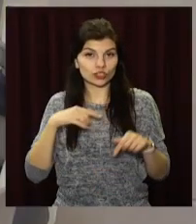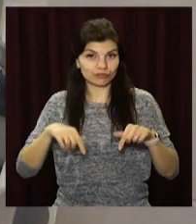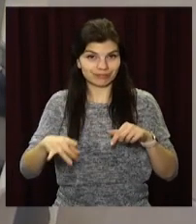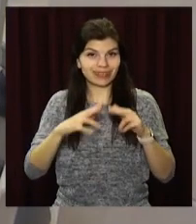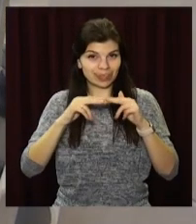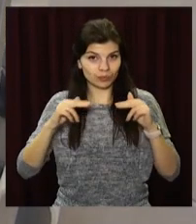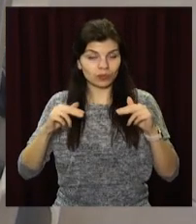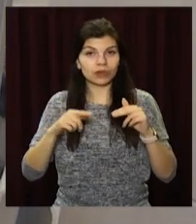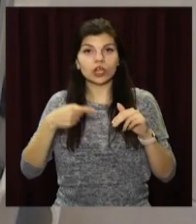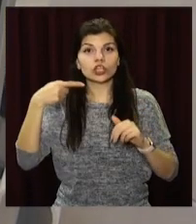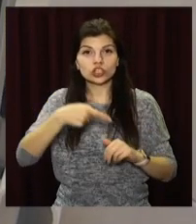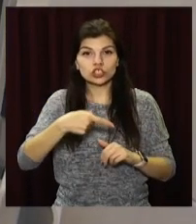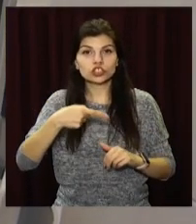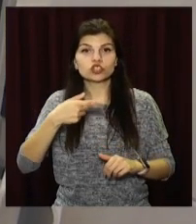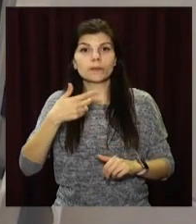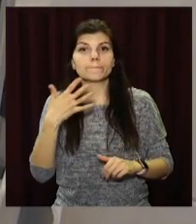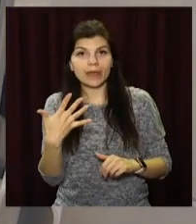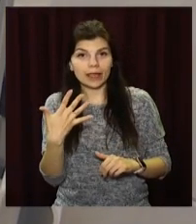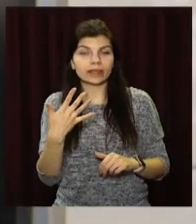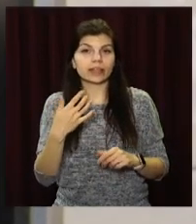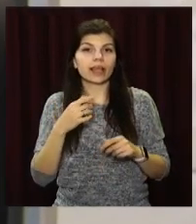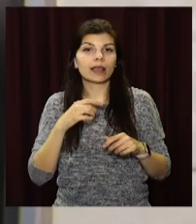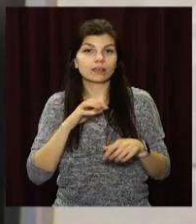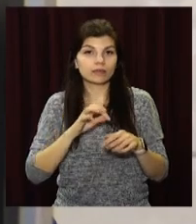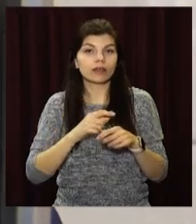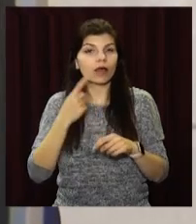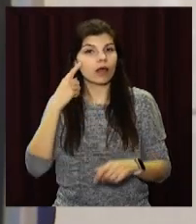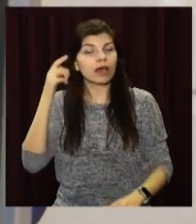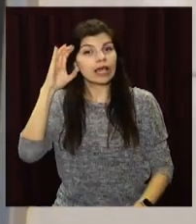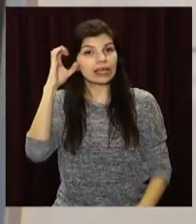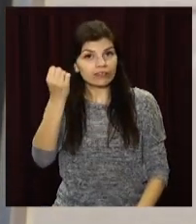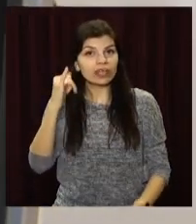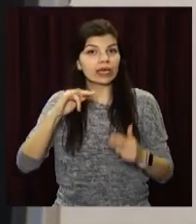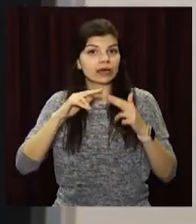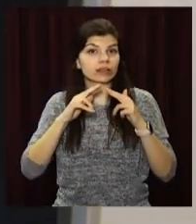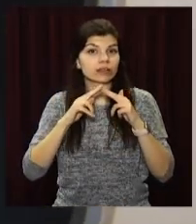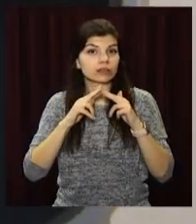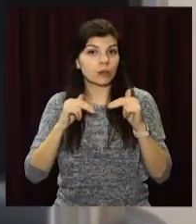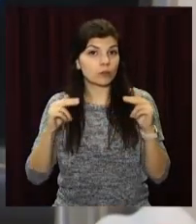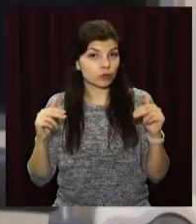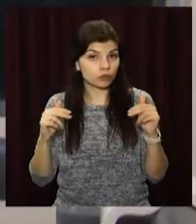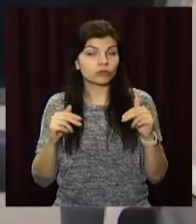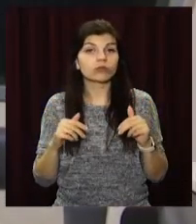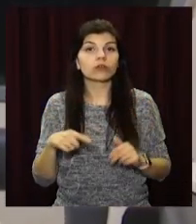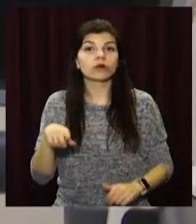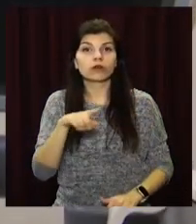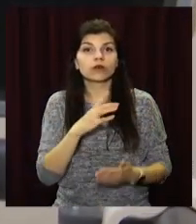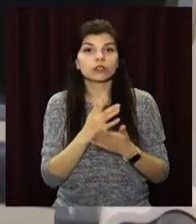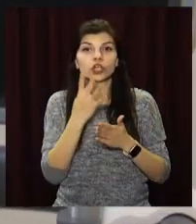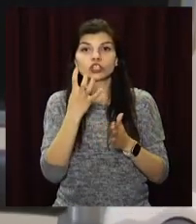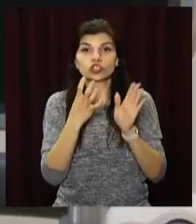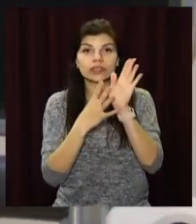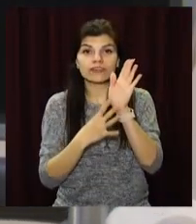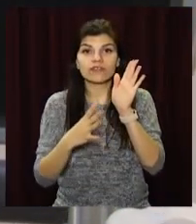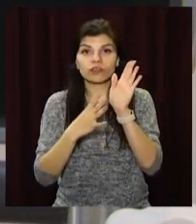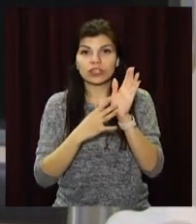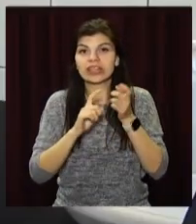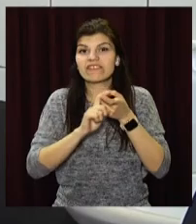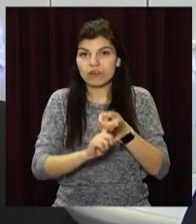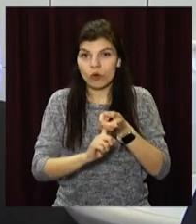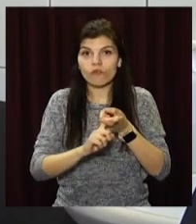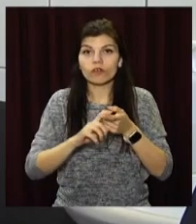захворіли 1005 людей, в Антилідерах, Кривий Ріг та Дніпро. В обласному центрі 499